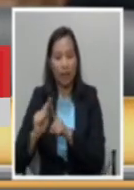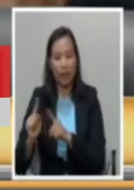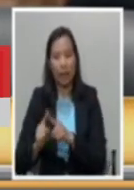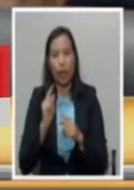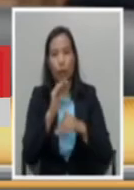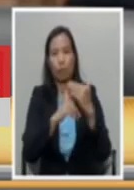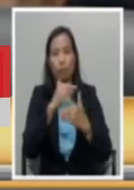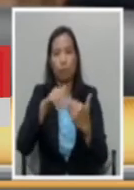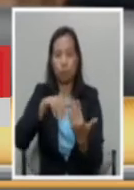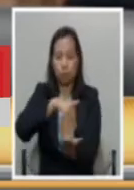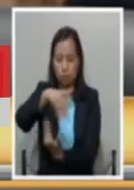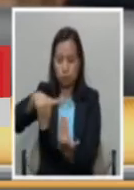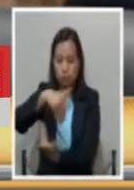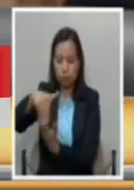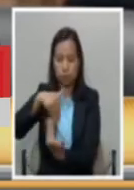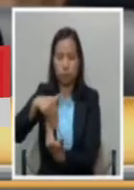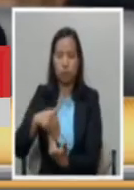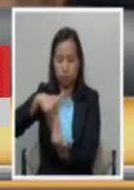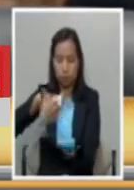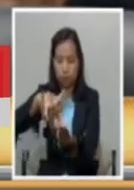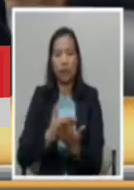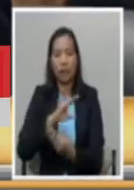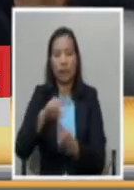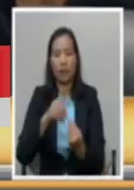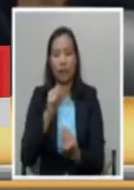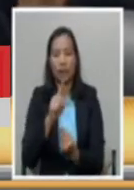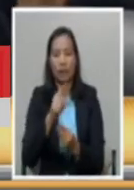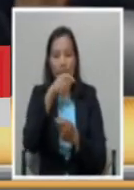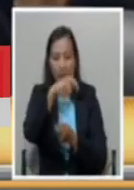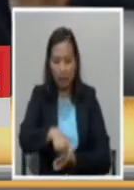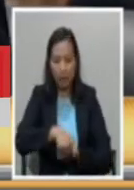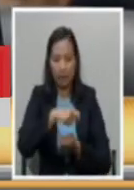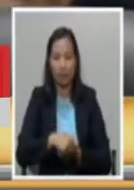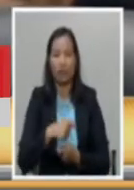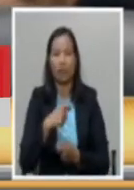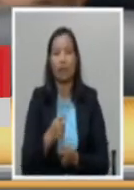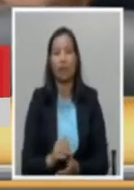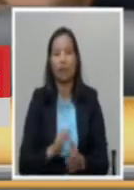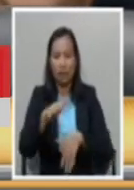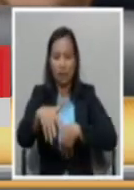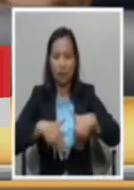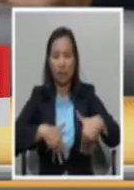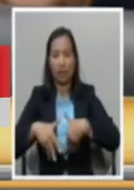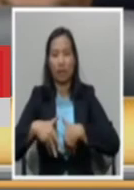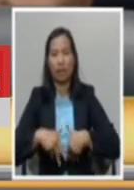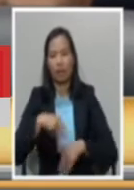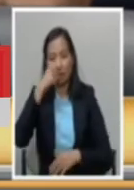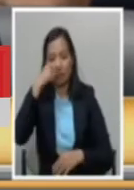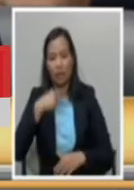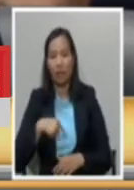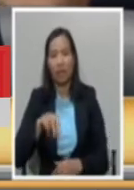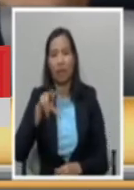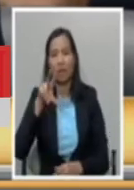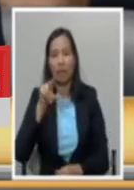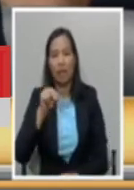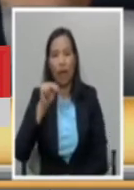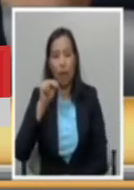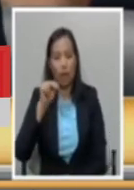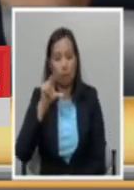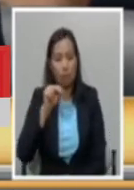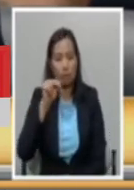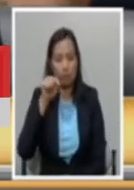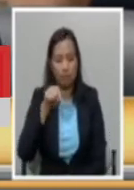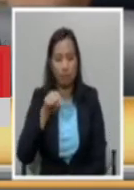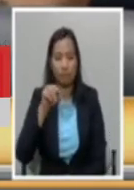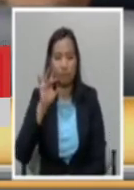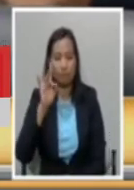าหมุนในระบบในภาคการเกษตรครับประชากรของประเทศ38% เป็นประชากร